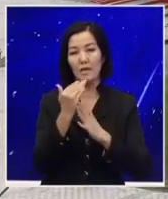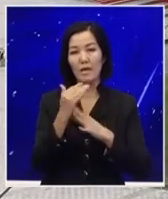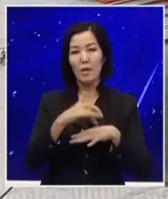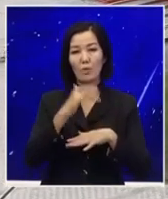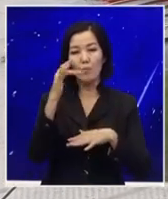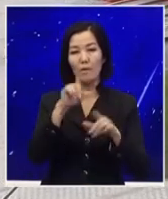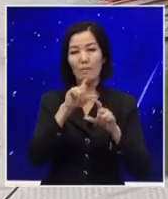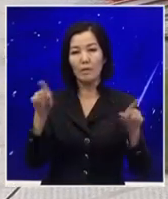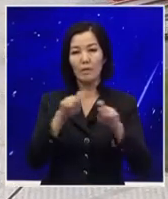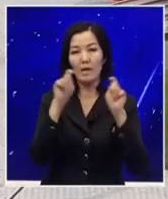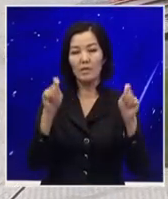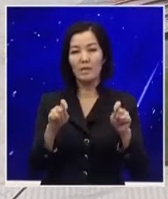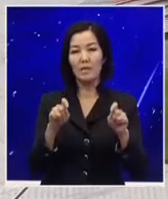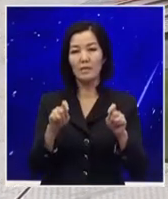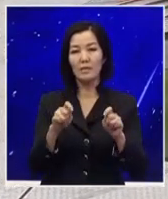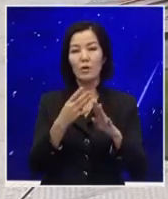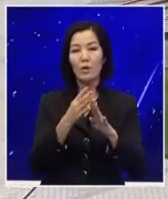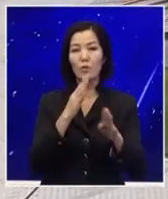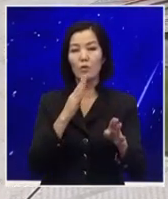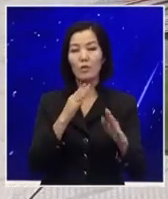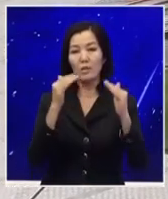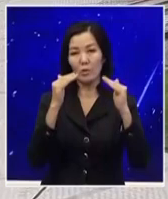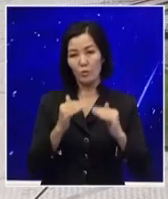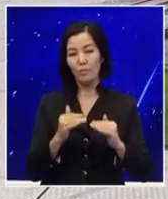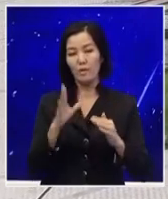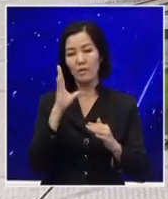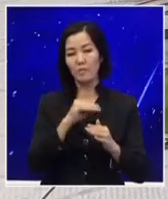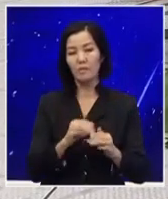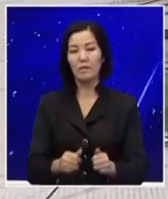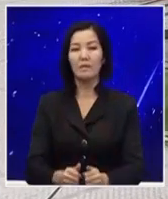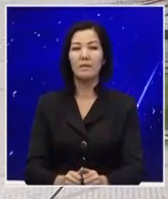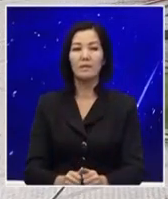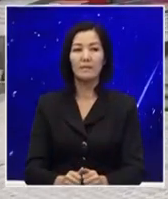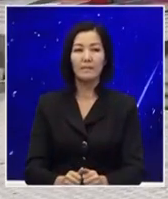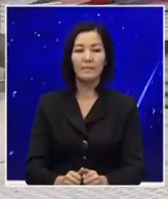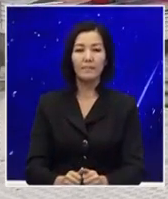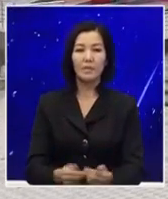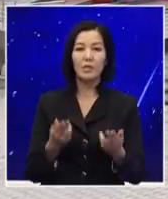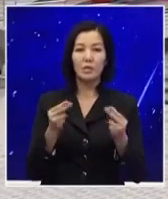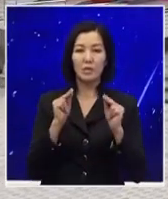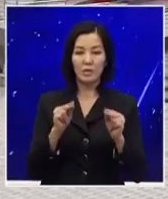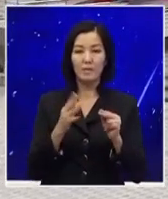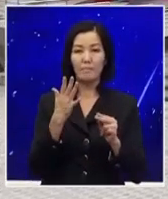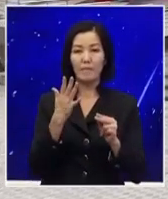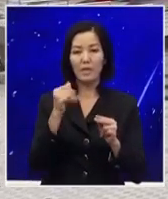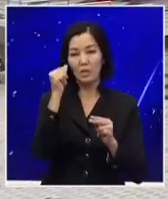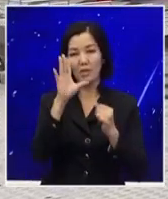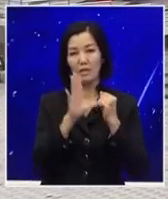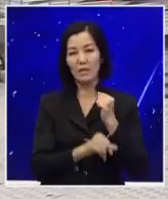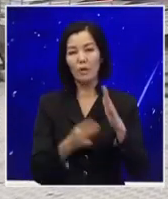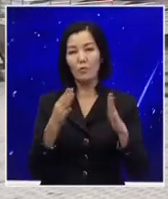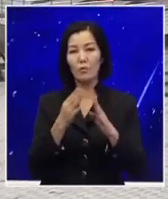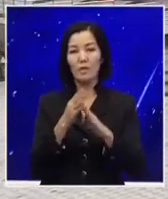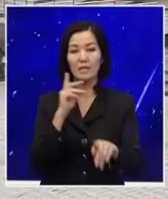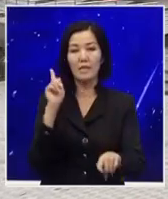көтерген сайын, үйсіздер үміті маздап, ертеңгі күнге сеніммен қарайтын болған. Мойындау керек, соңғы 5 жылда үйгезегі